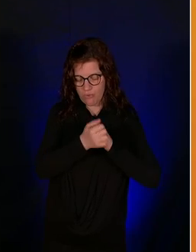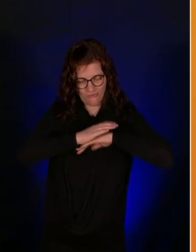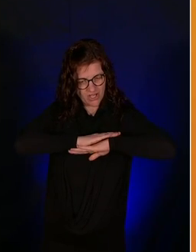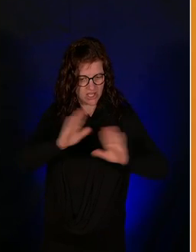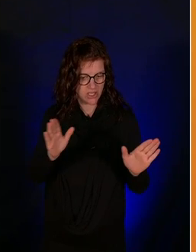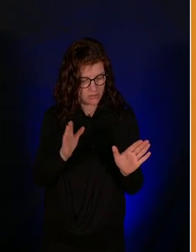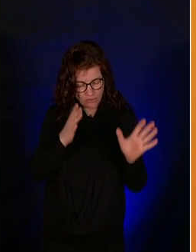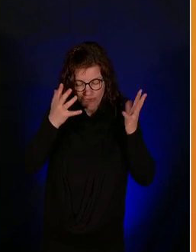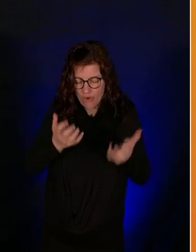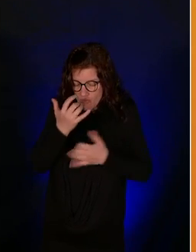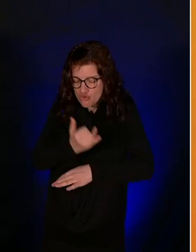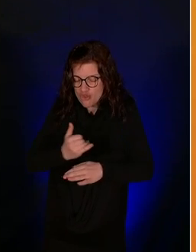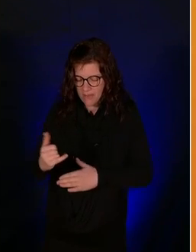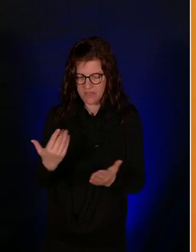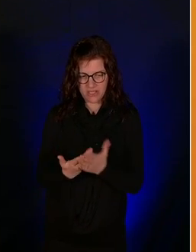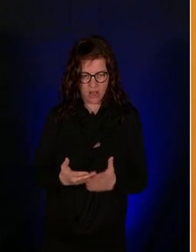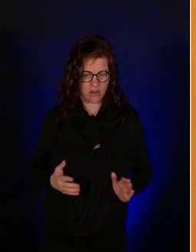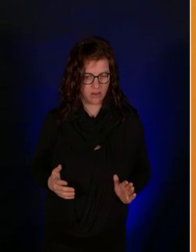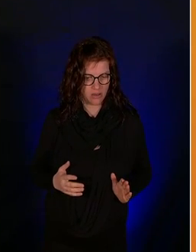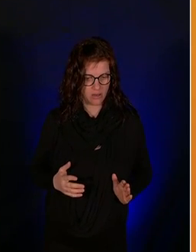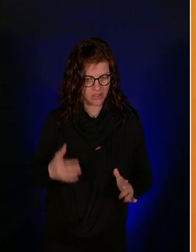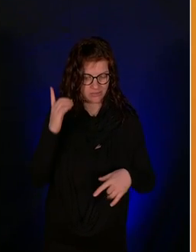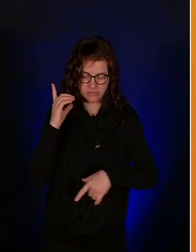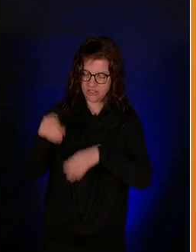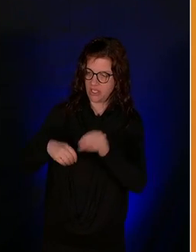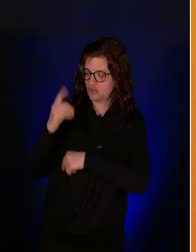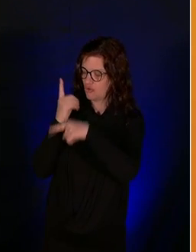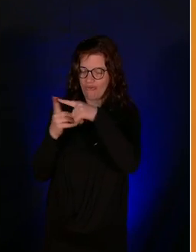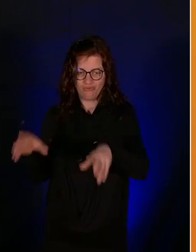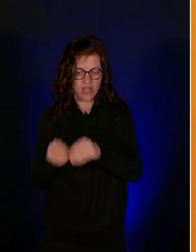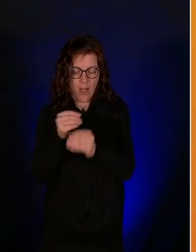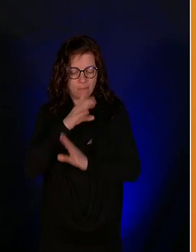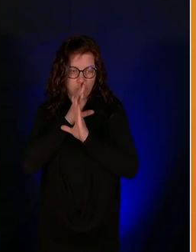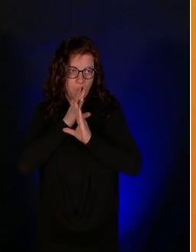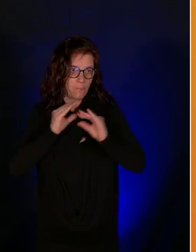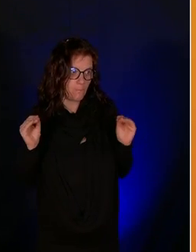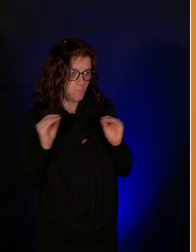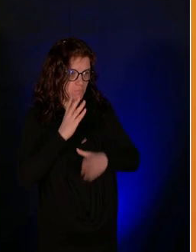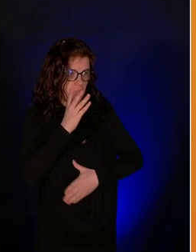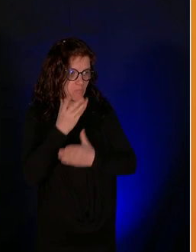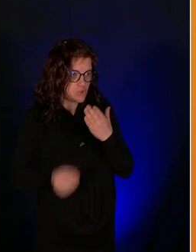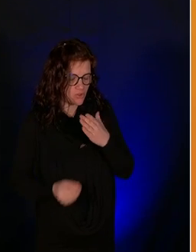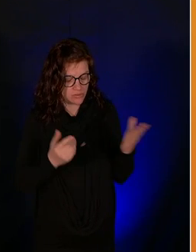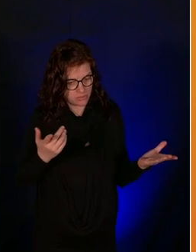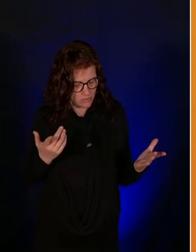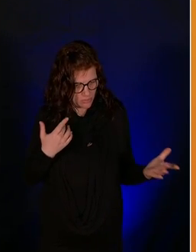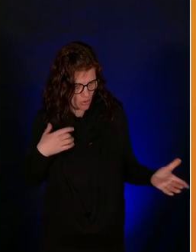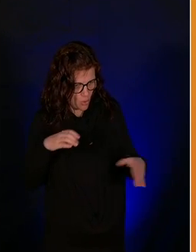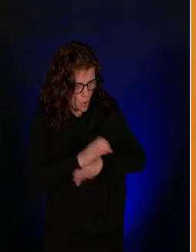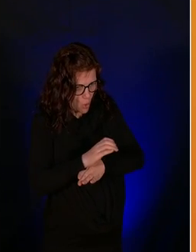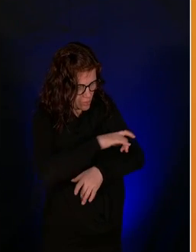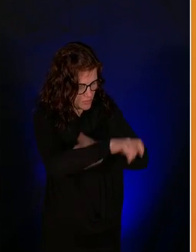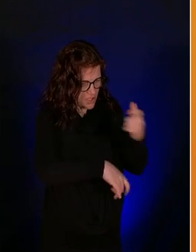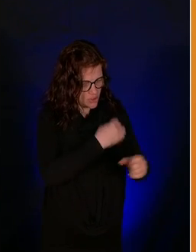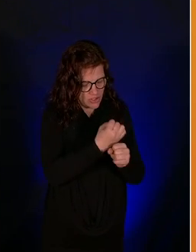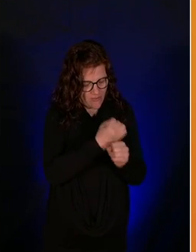ça. Une direction confédérale muette, absente, voire contre les travailleurs qui luttent pour maintenir l'outil industriel